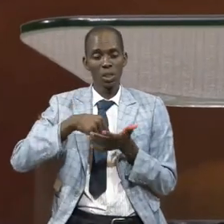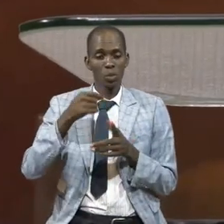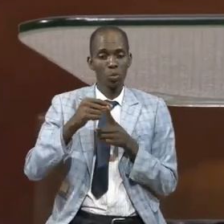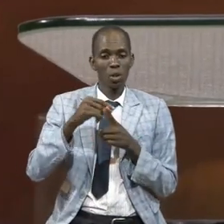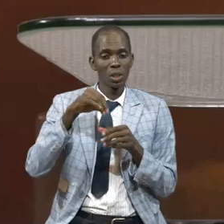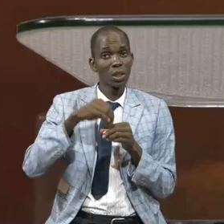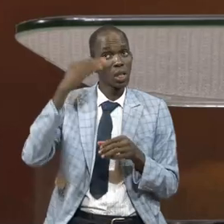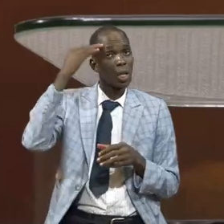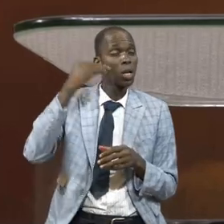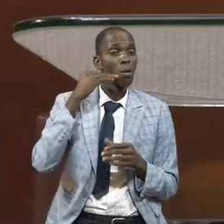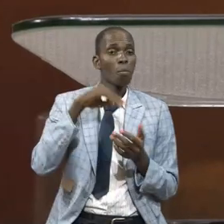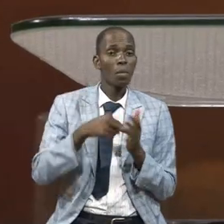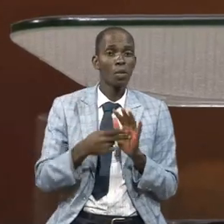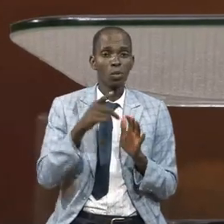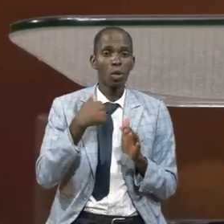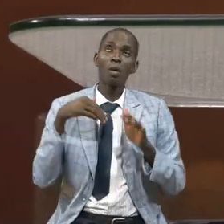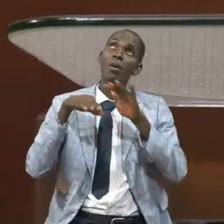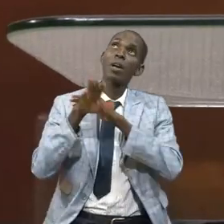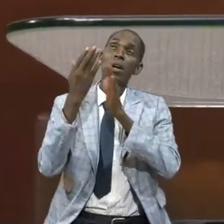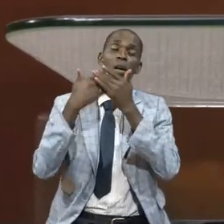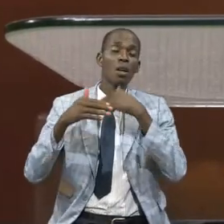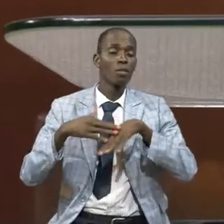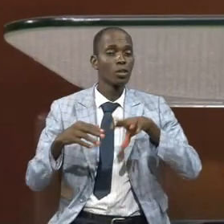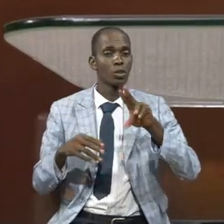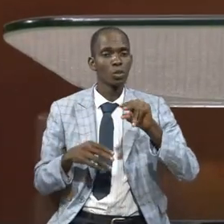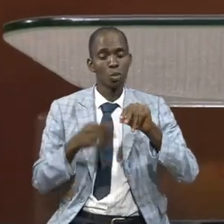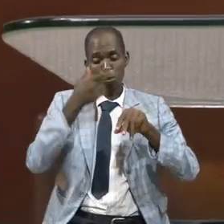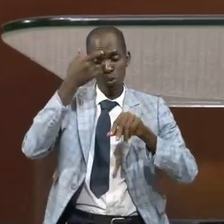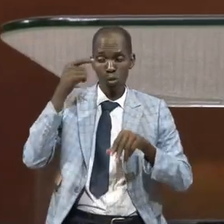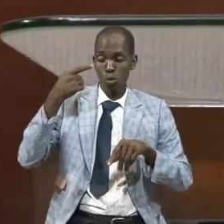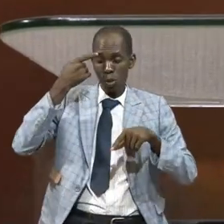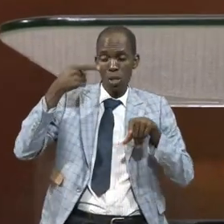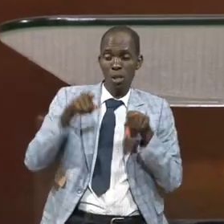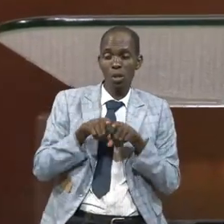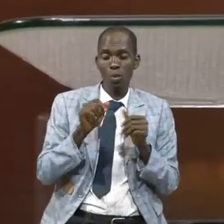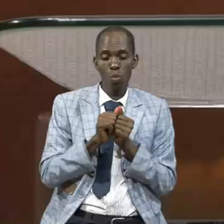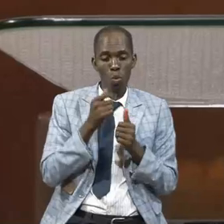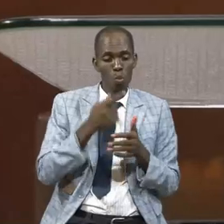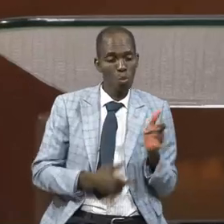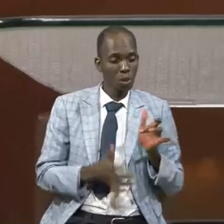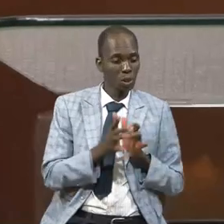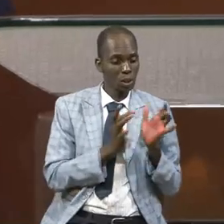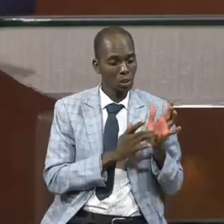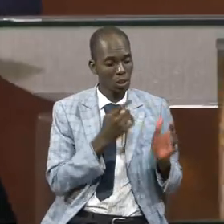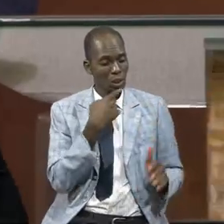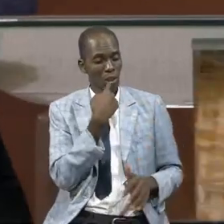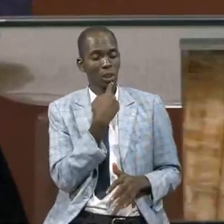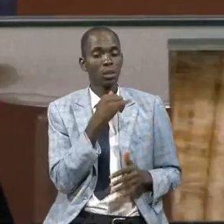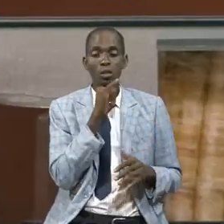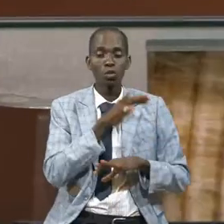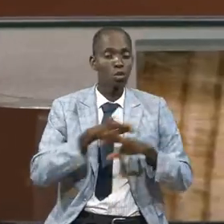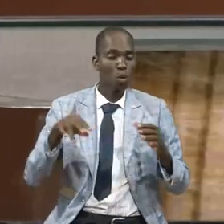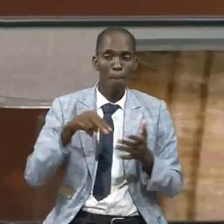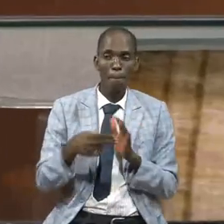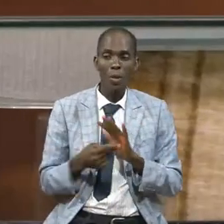pas dire qu'il est entré dans le royaume de Dieu. Parce qu'il s'accorde avec ce que Jésus a dit, cela ne